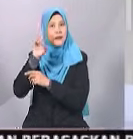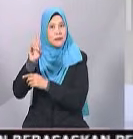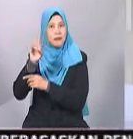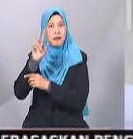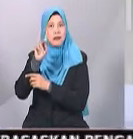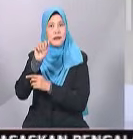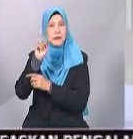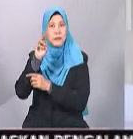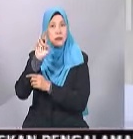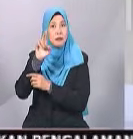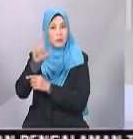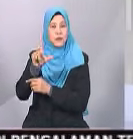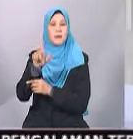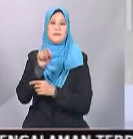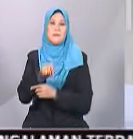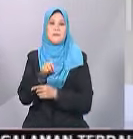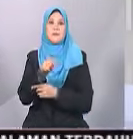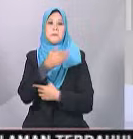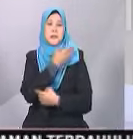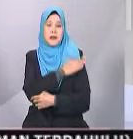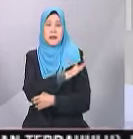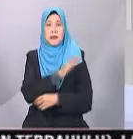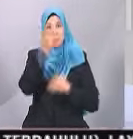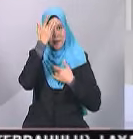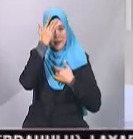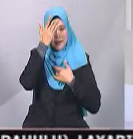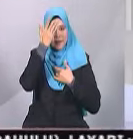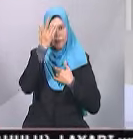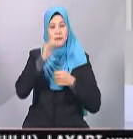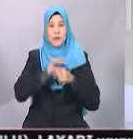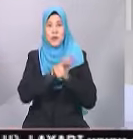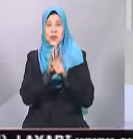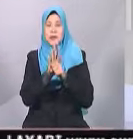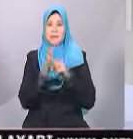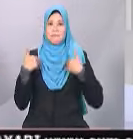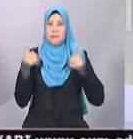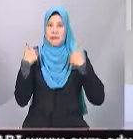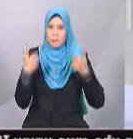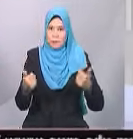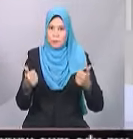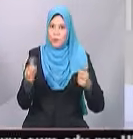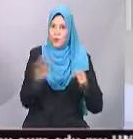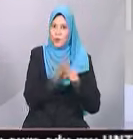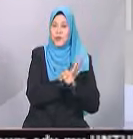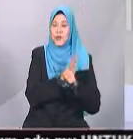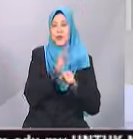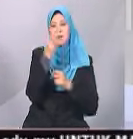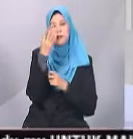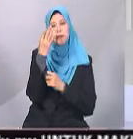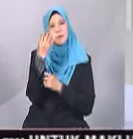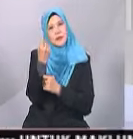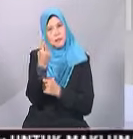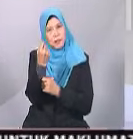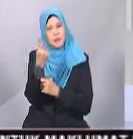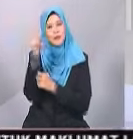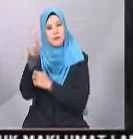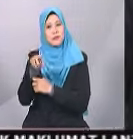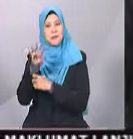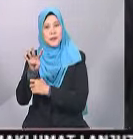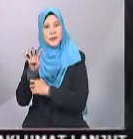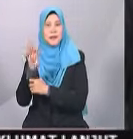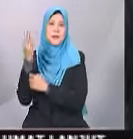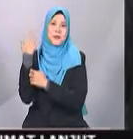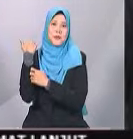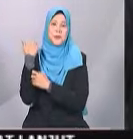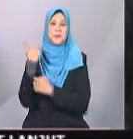yang juga bekas pesakit COVID-19 disahkan pulih sepenuhnya pada 11 April lalu.